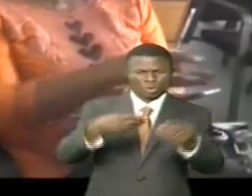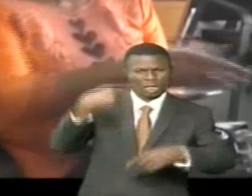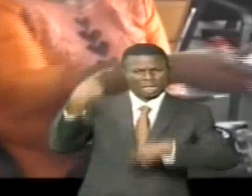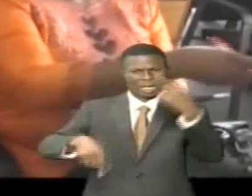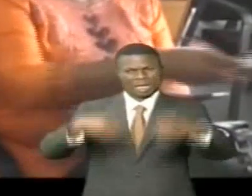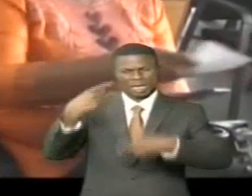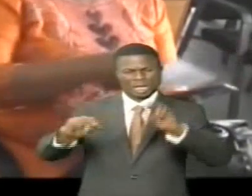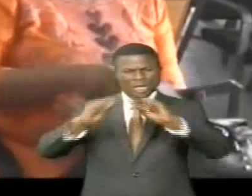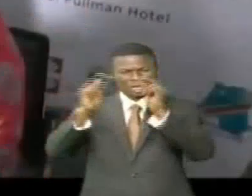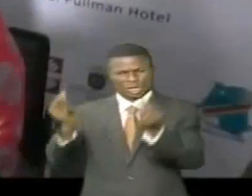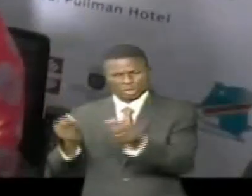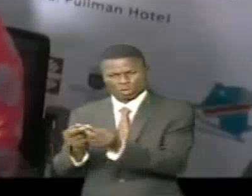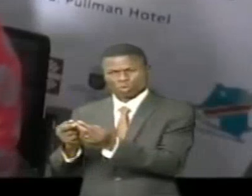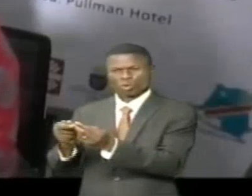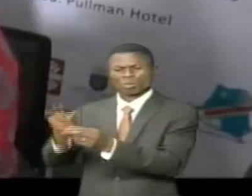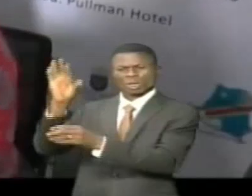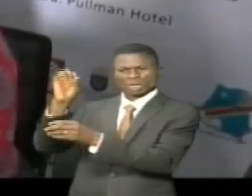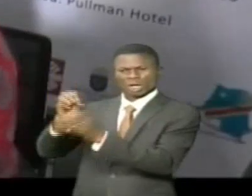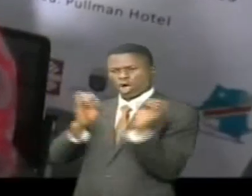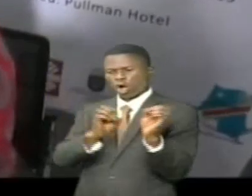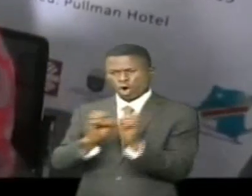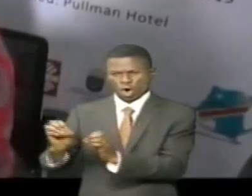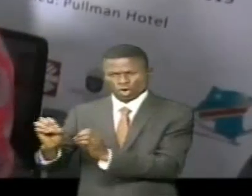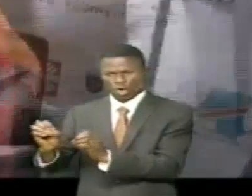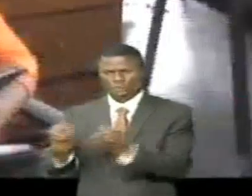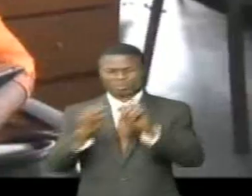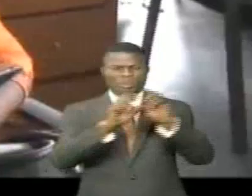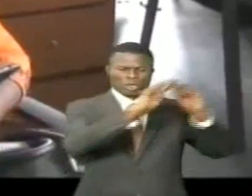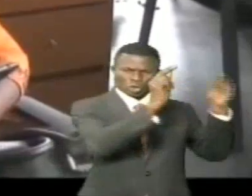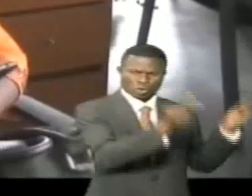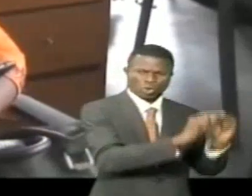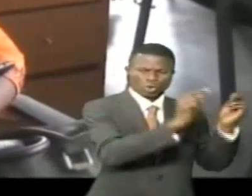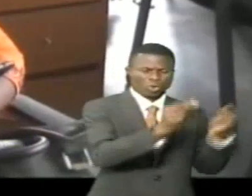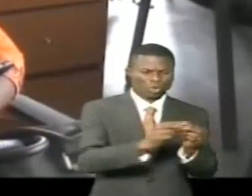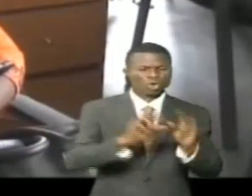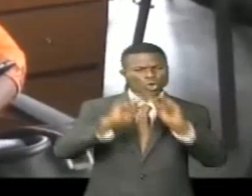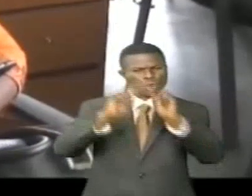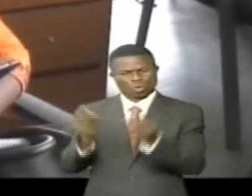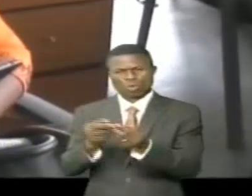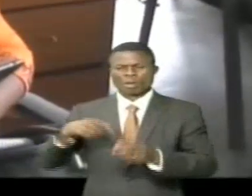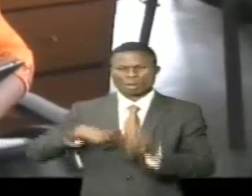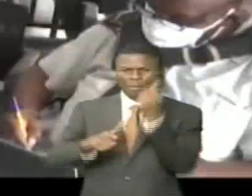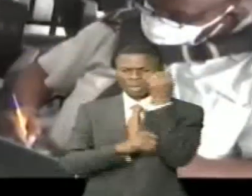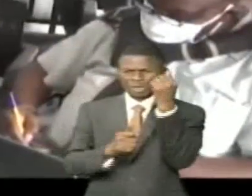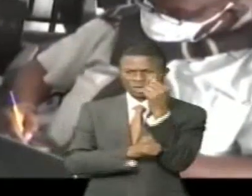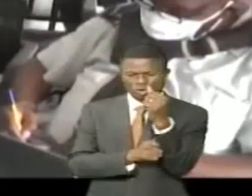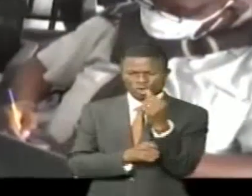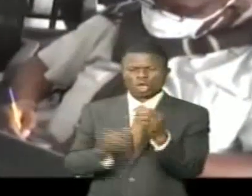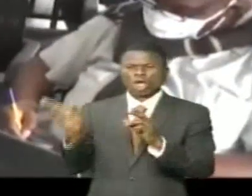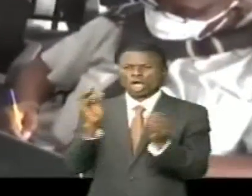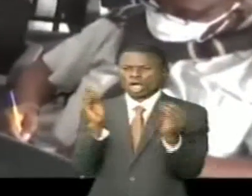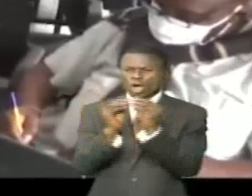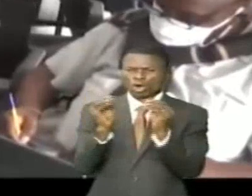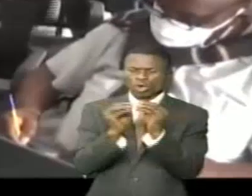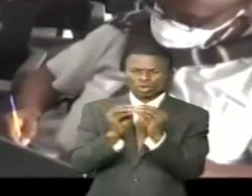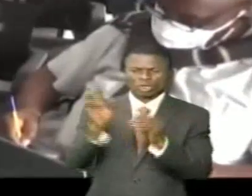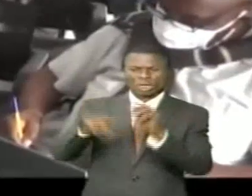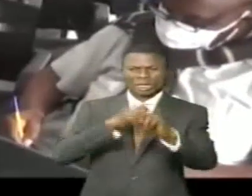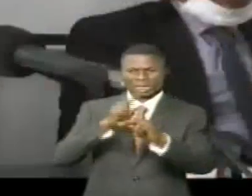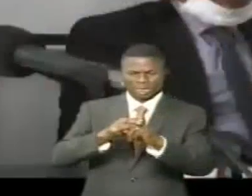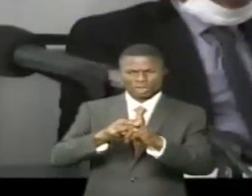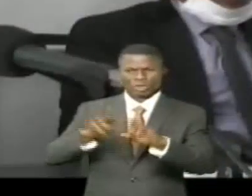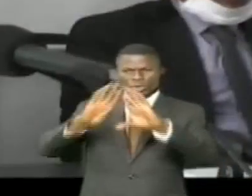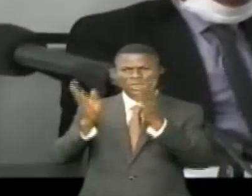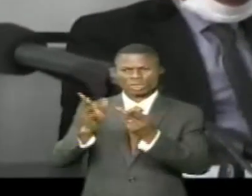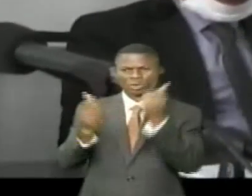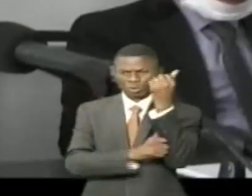les groupes thématiques, organisations, plateformes et réseaux membres du cadre des concertations nationales de la société civile. Des